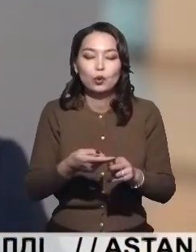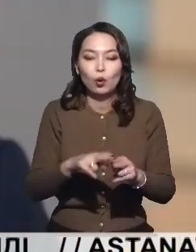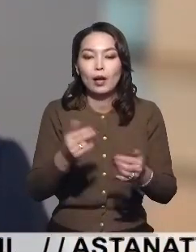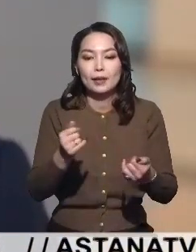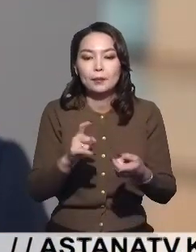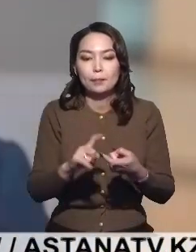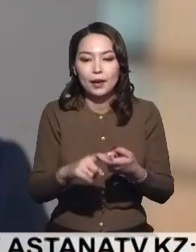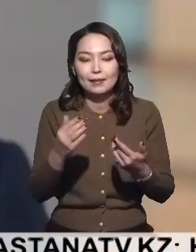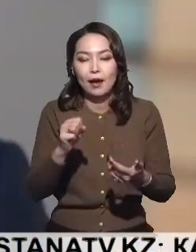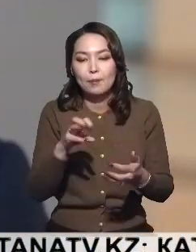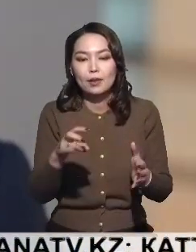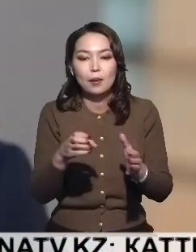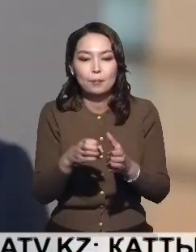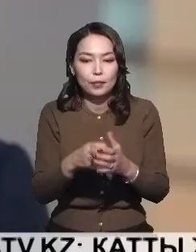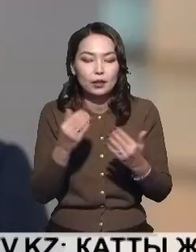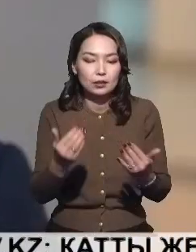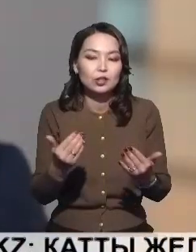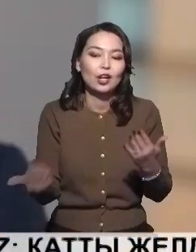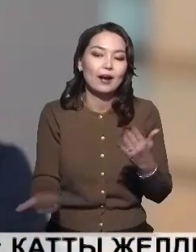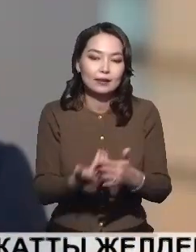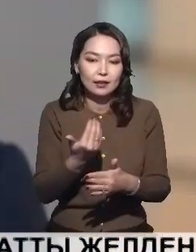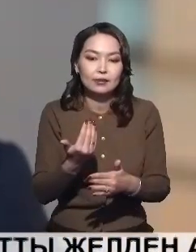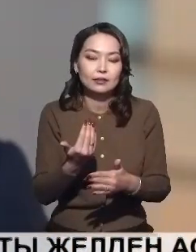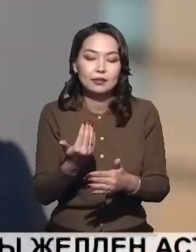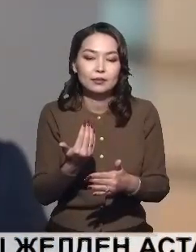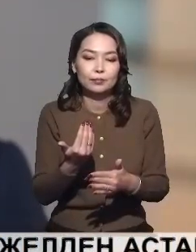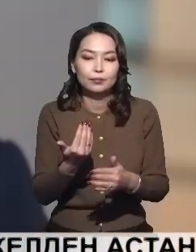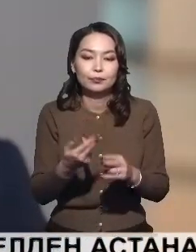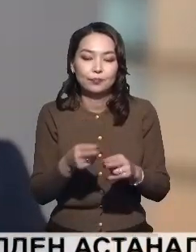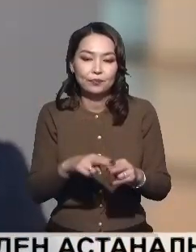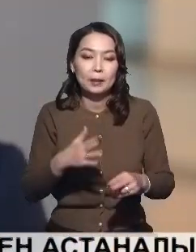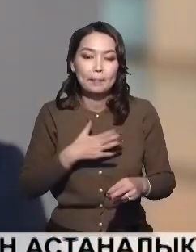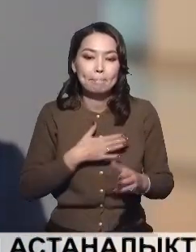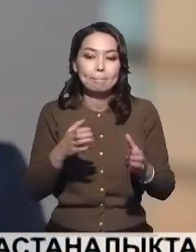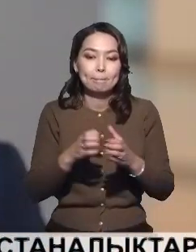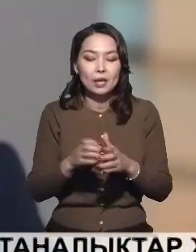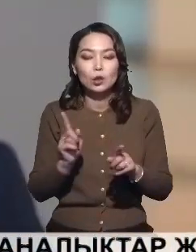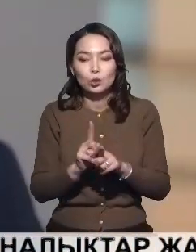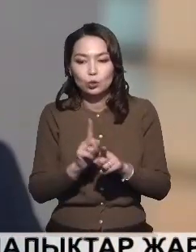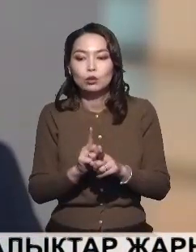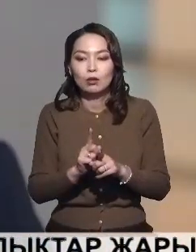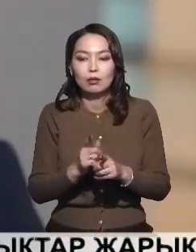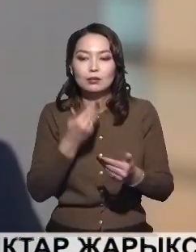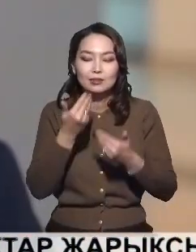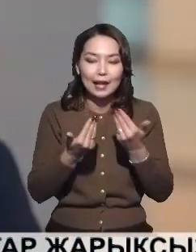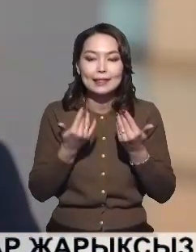Аманат партиясынан тағайындалған, сайланған әкімдерге байланысты да біздің партияның тарапынан да сұраныс көп, талап көп.